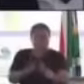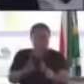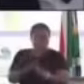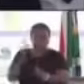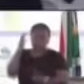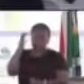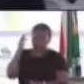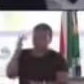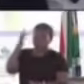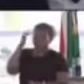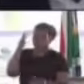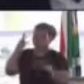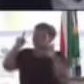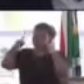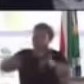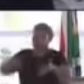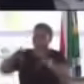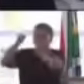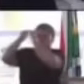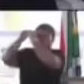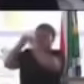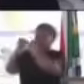nicabange emqondweni yenu.